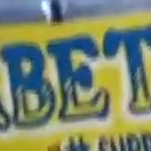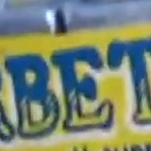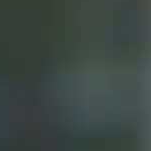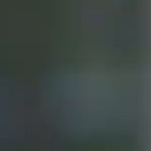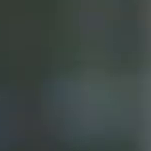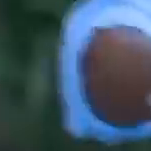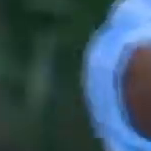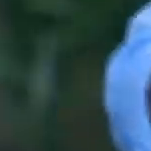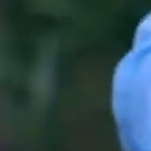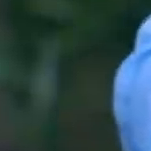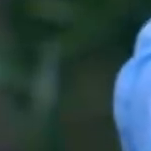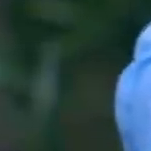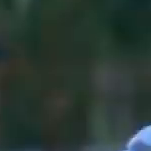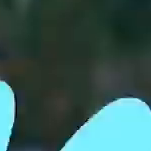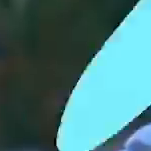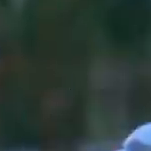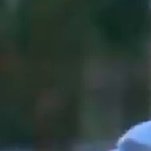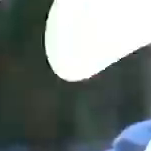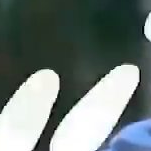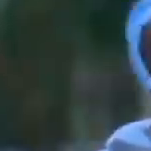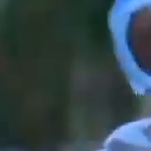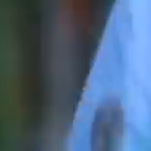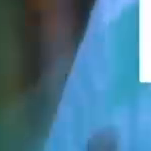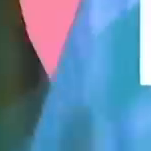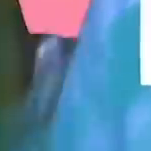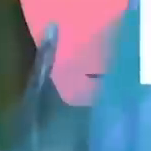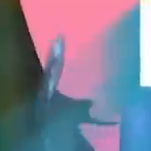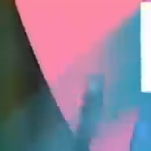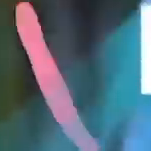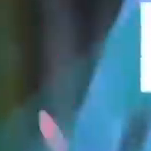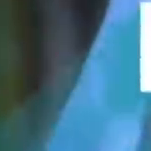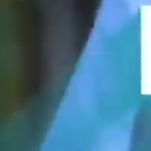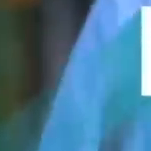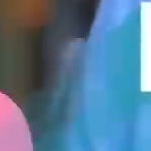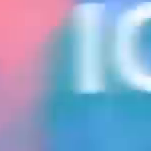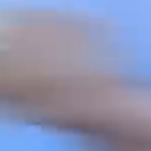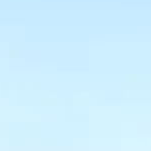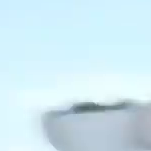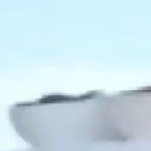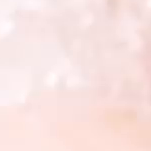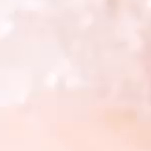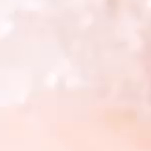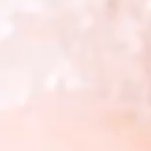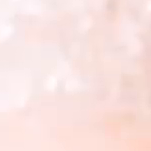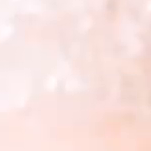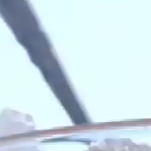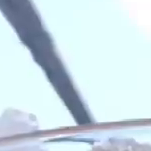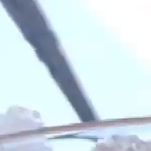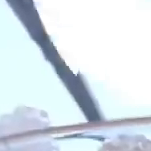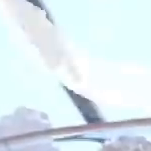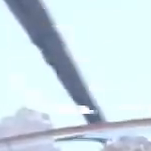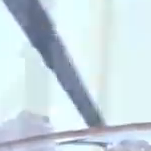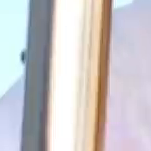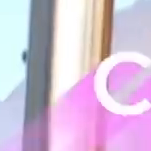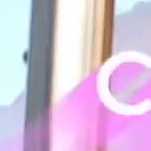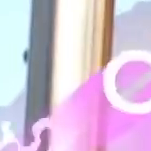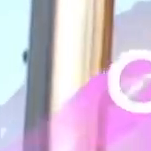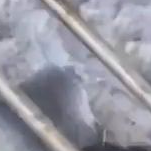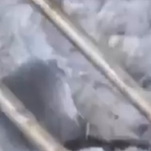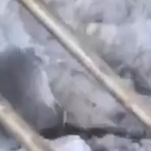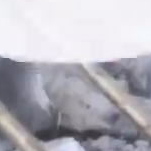Kissing sa umaga, iba kung nauuna ka. Sa pagbangon pa